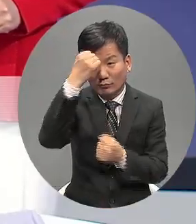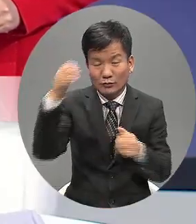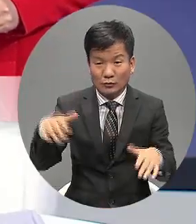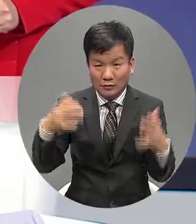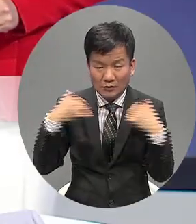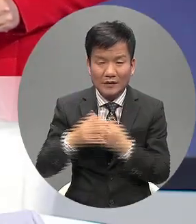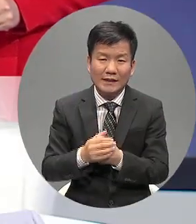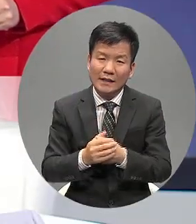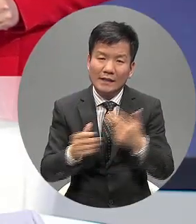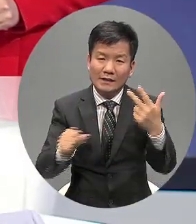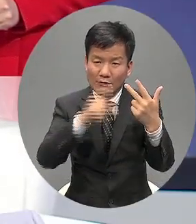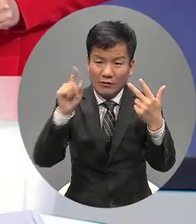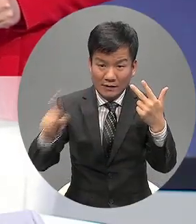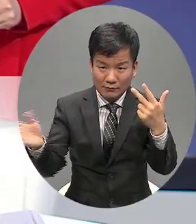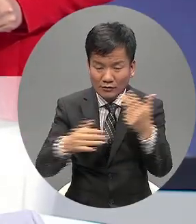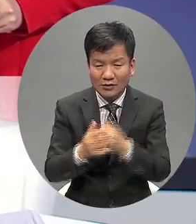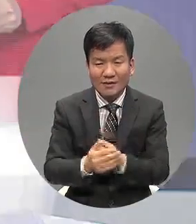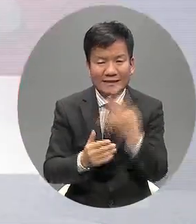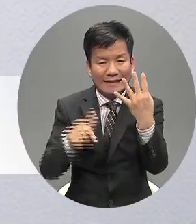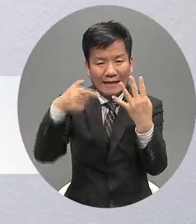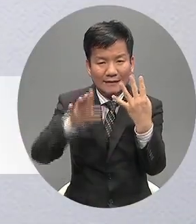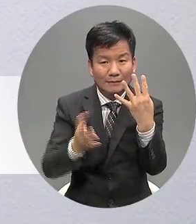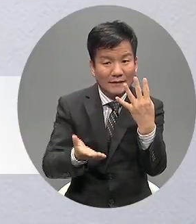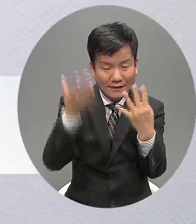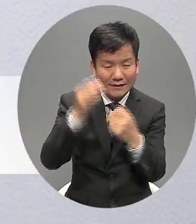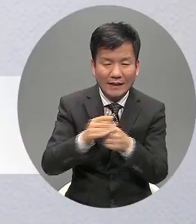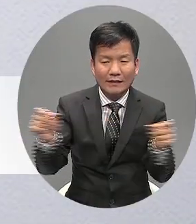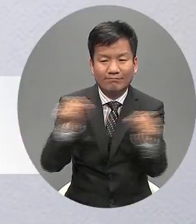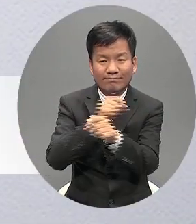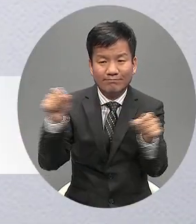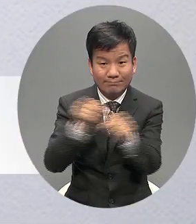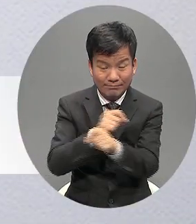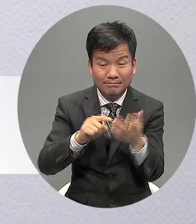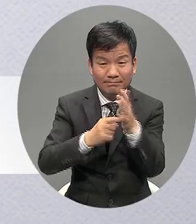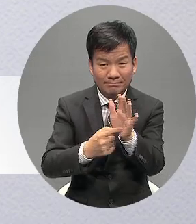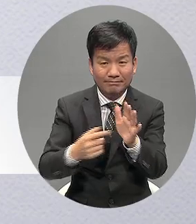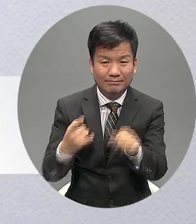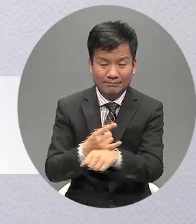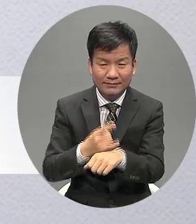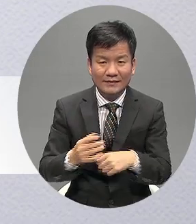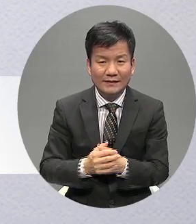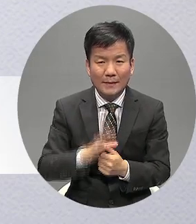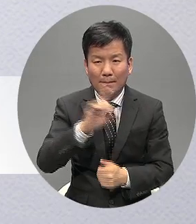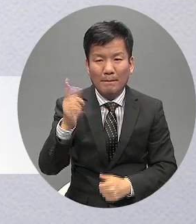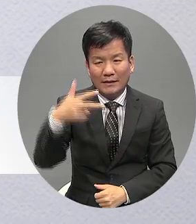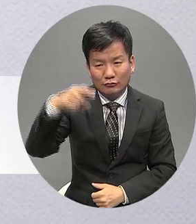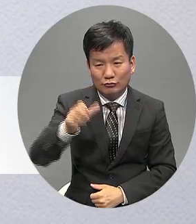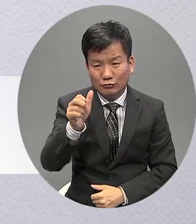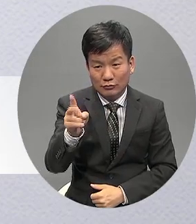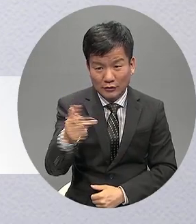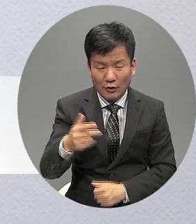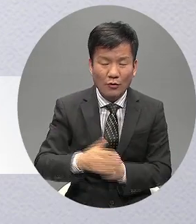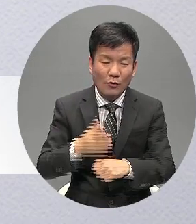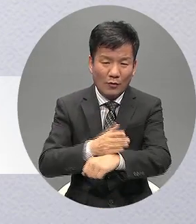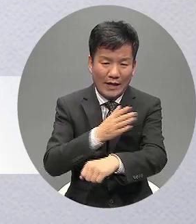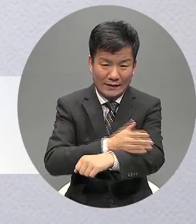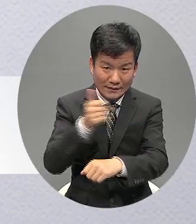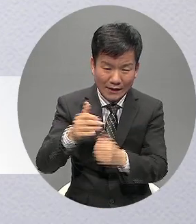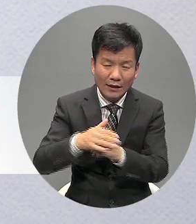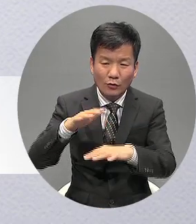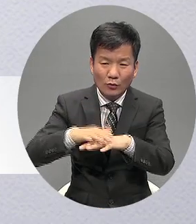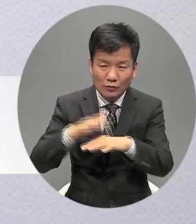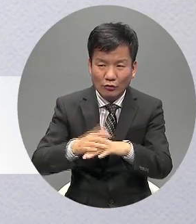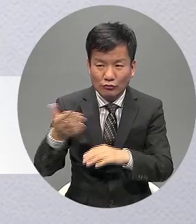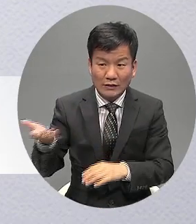충청북도가 다음 달 1일자로 4급 이상 정기 인사를 냈습니다. 반주현 농업정책과장이